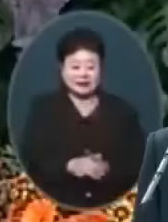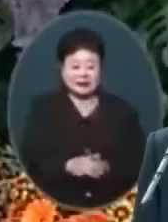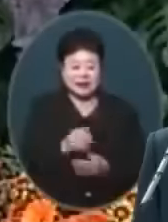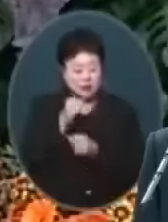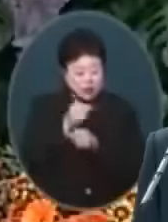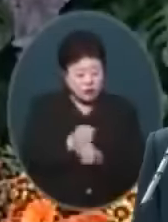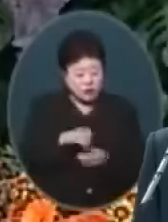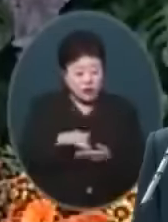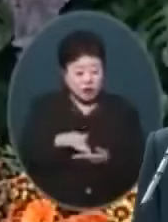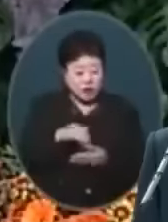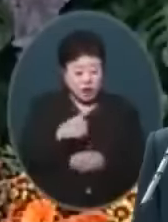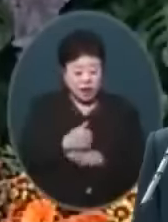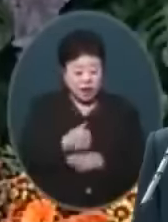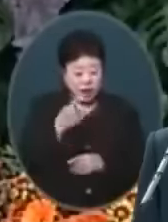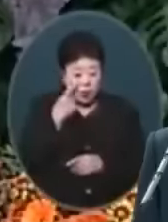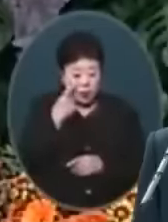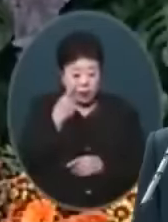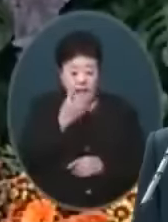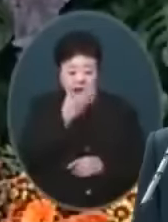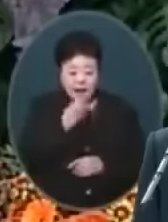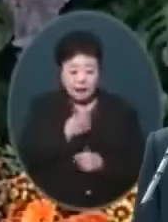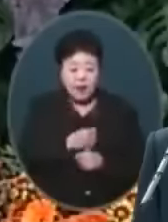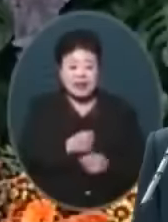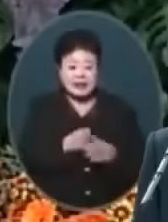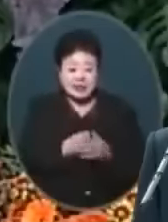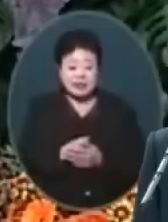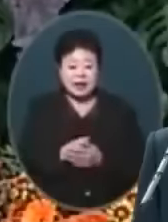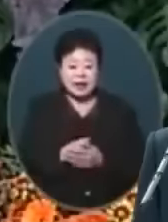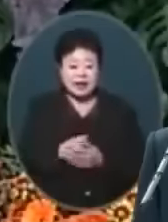연구한 결과에 의하면 행복함이